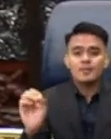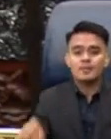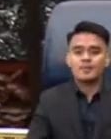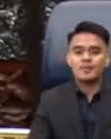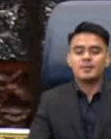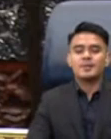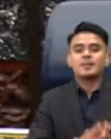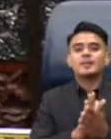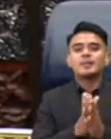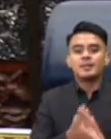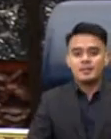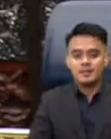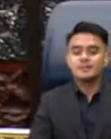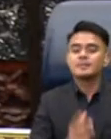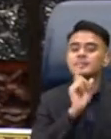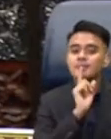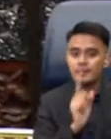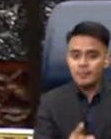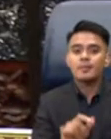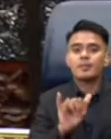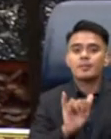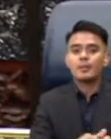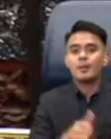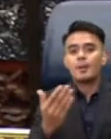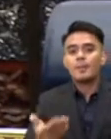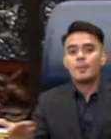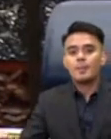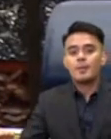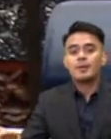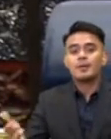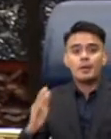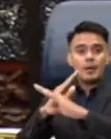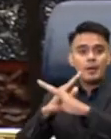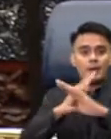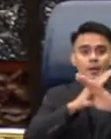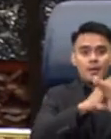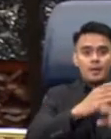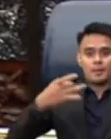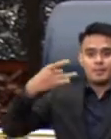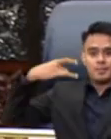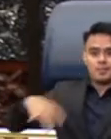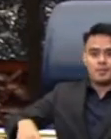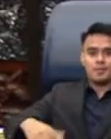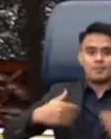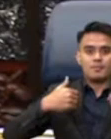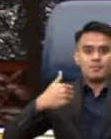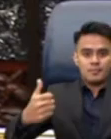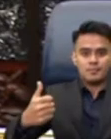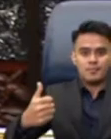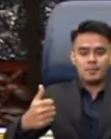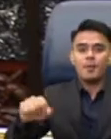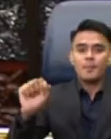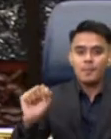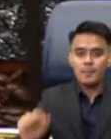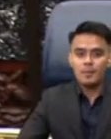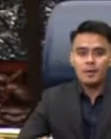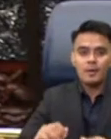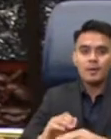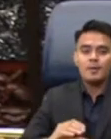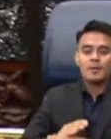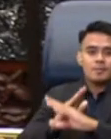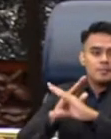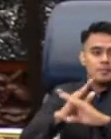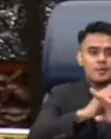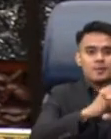jadi walau bagaimanapun Ia adalah satu bahan antibiotik yang begituleh men